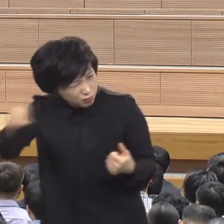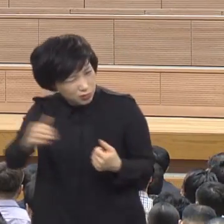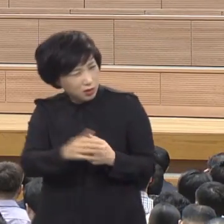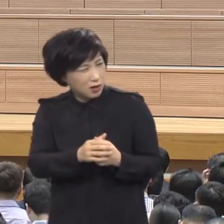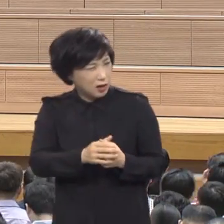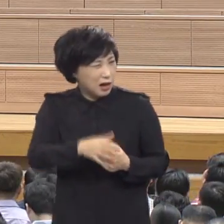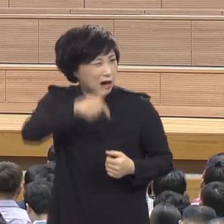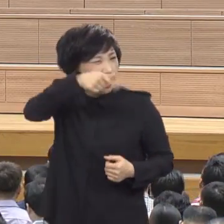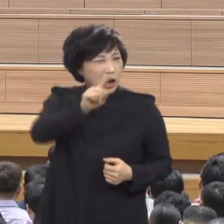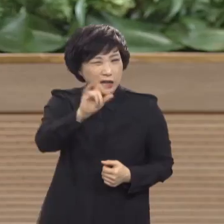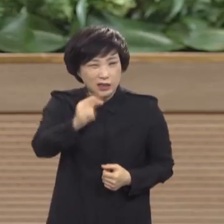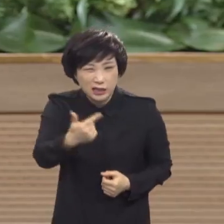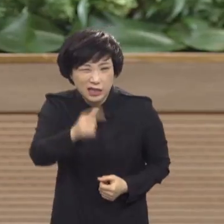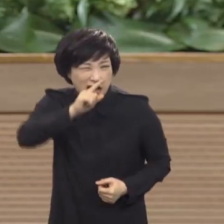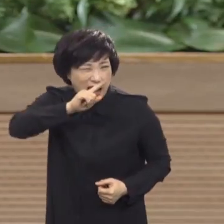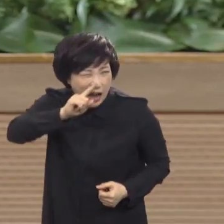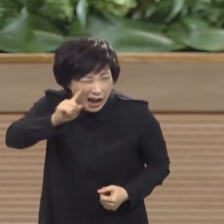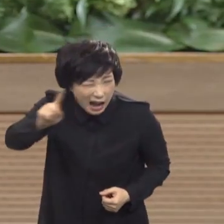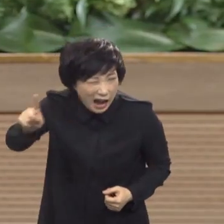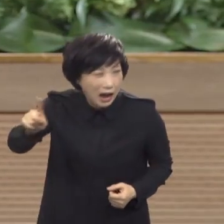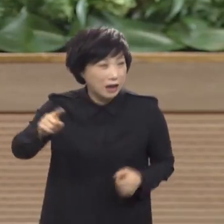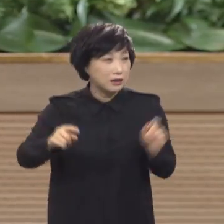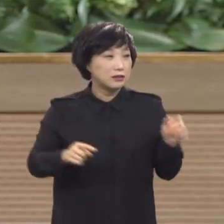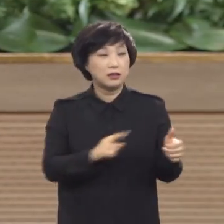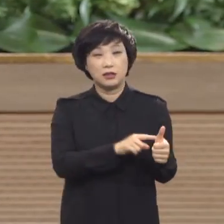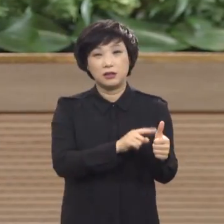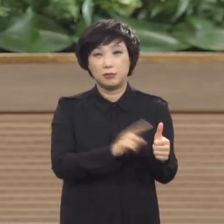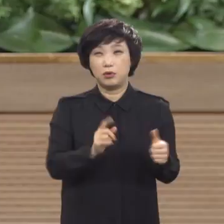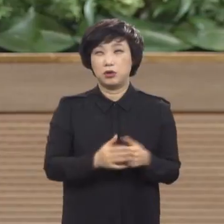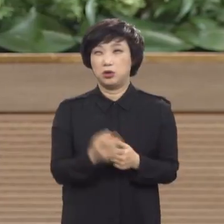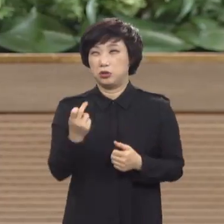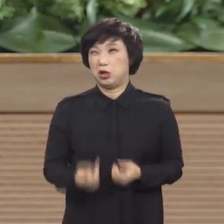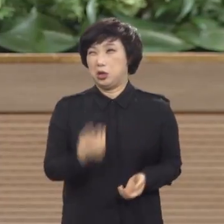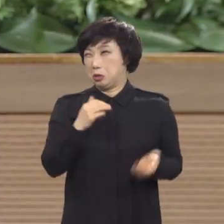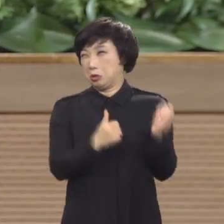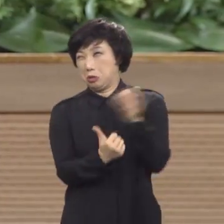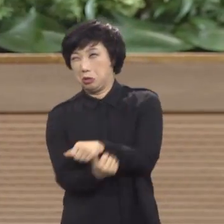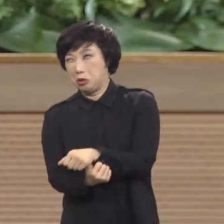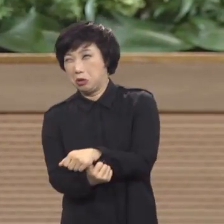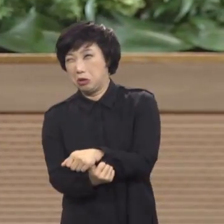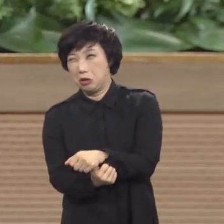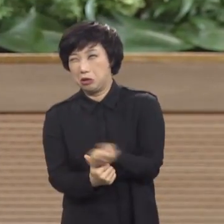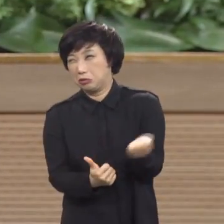가인아, 자기 아우를 안 죽인 척하고,